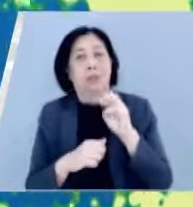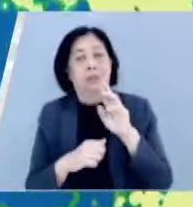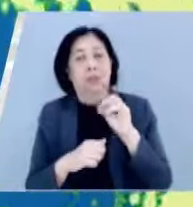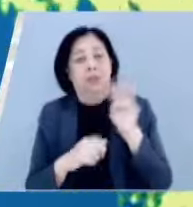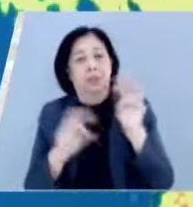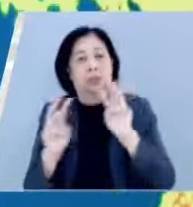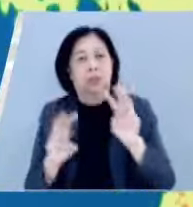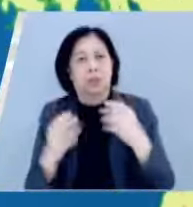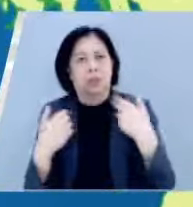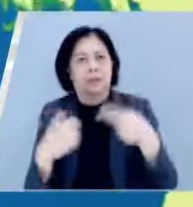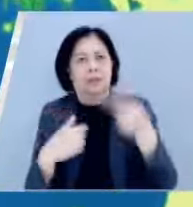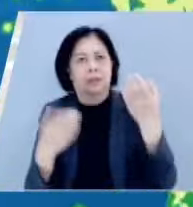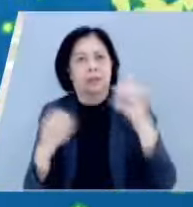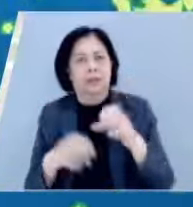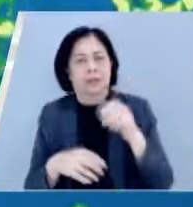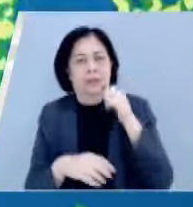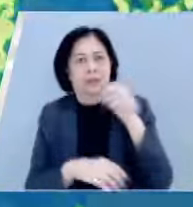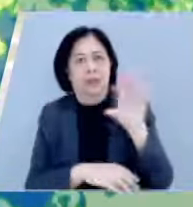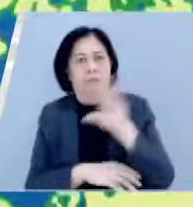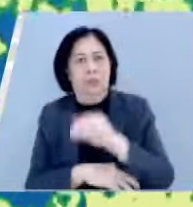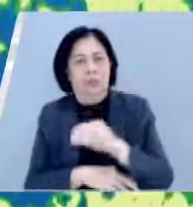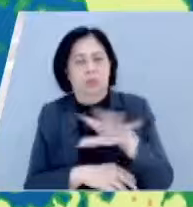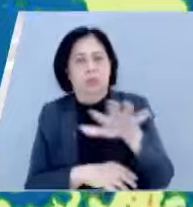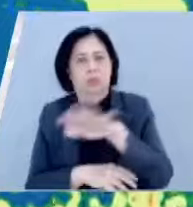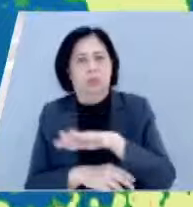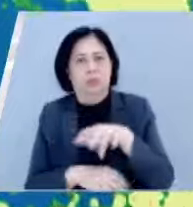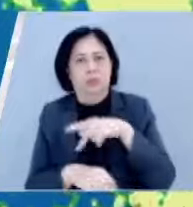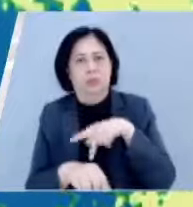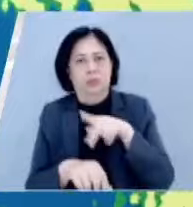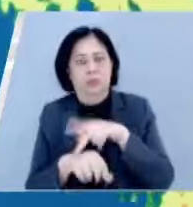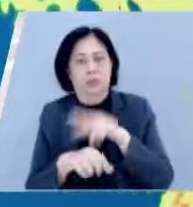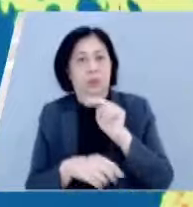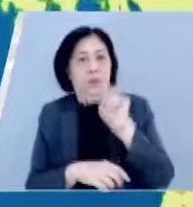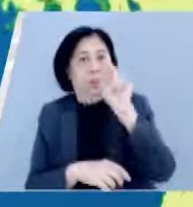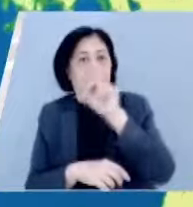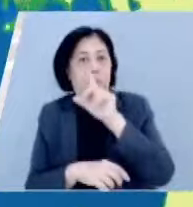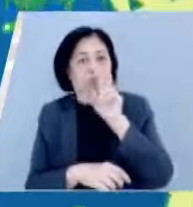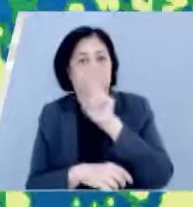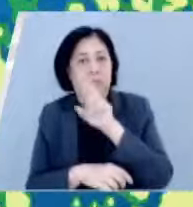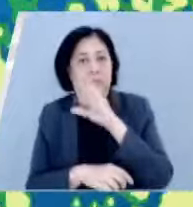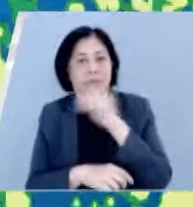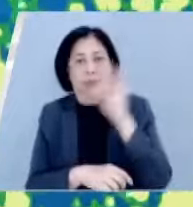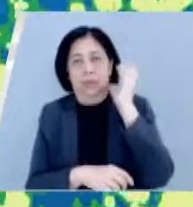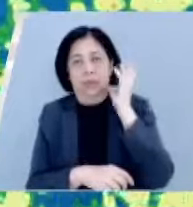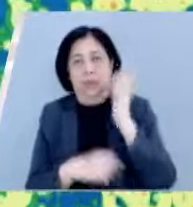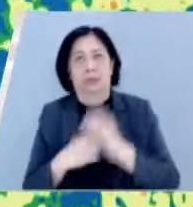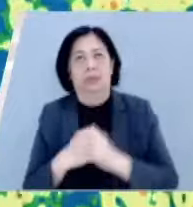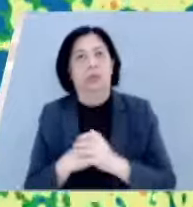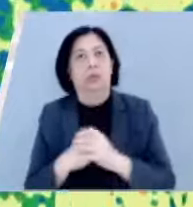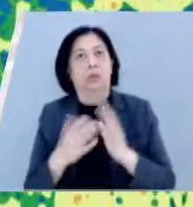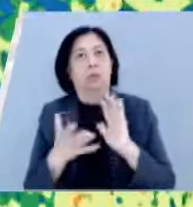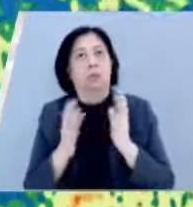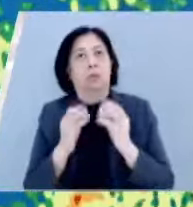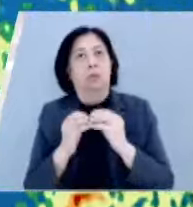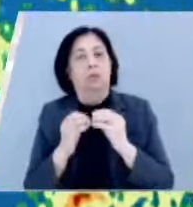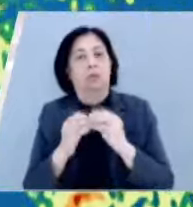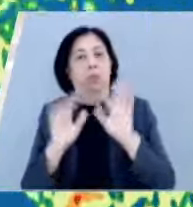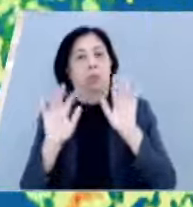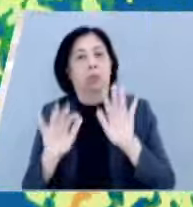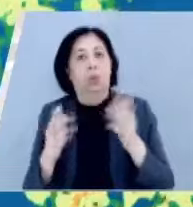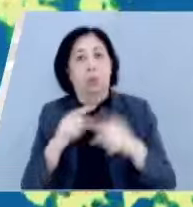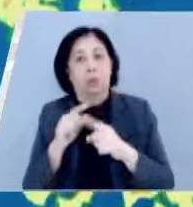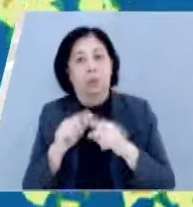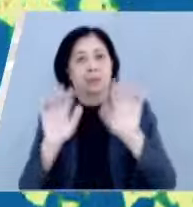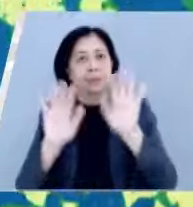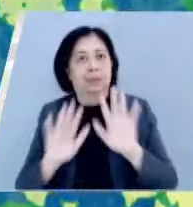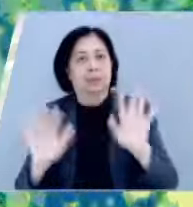ulan bukas ng hapon sa malaking bahagi ng bansa, lalo sa Northern Luzon, Visayas at Mindanao. Mas magiging maulan sa Linggo ng hapon